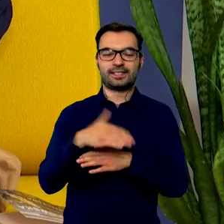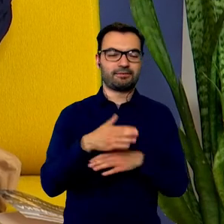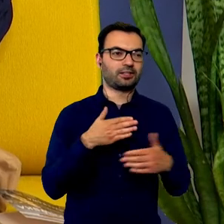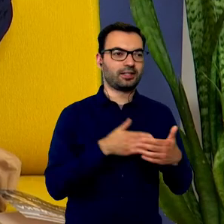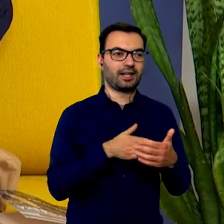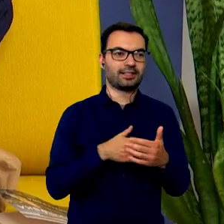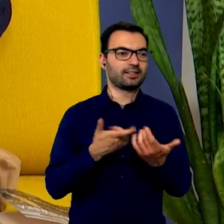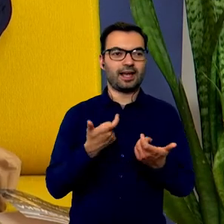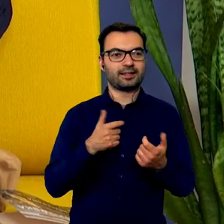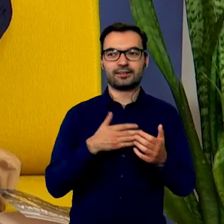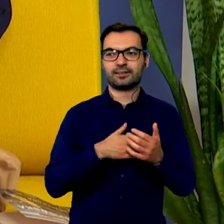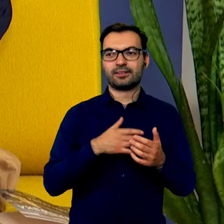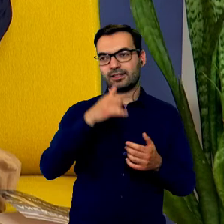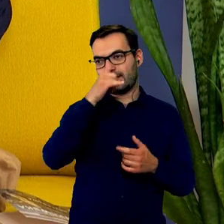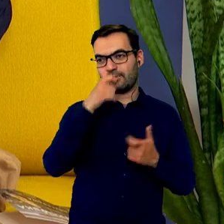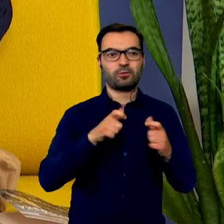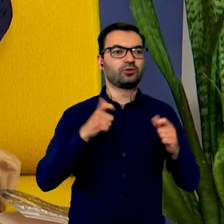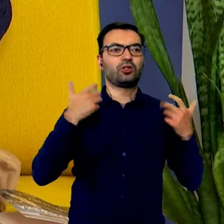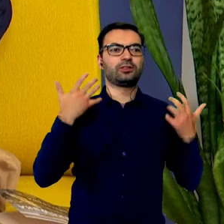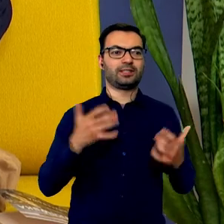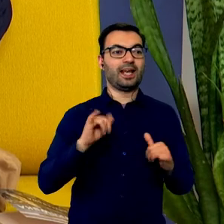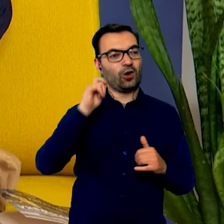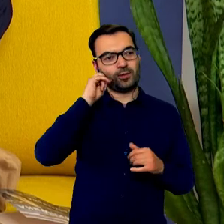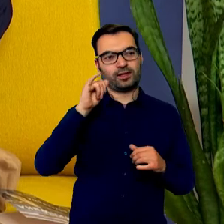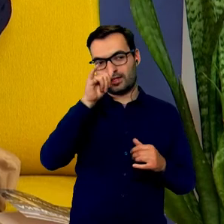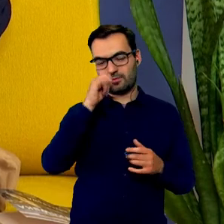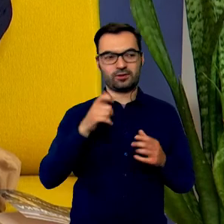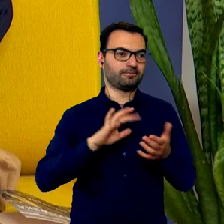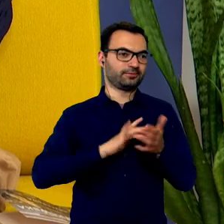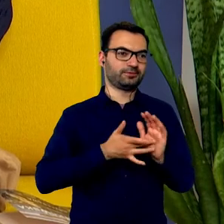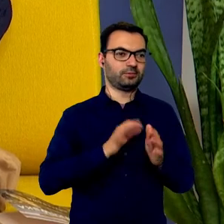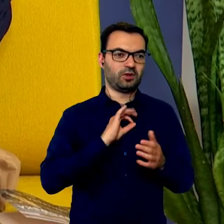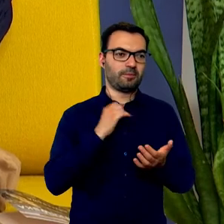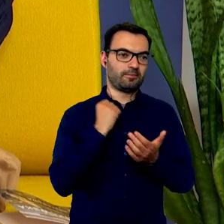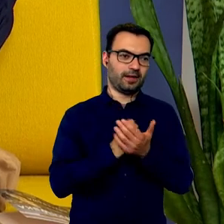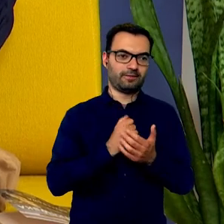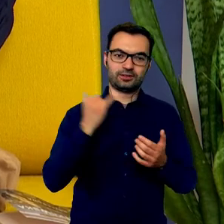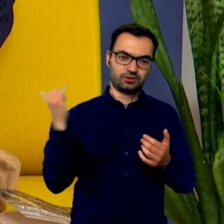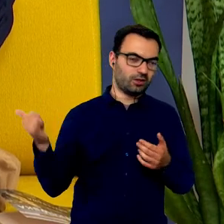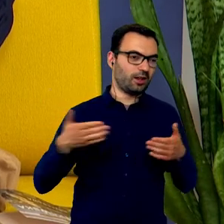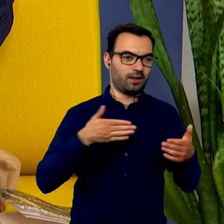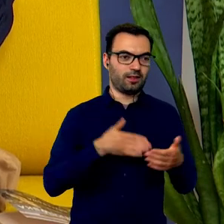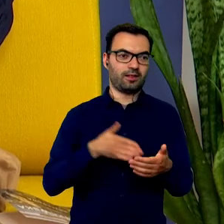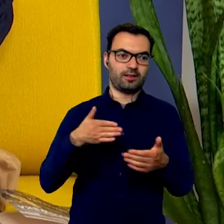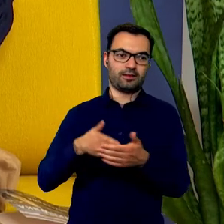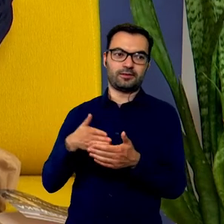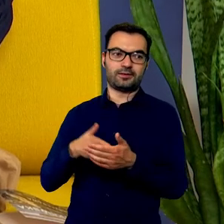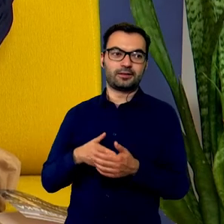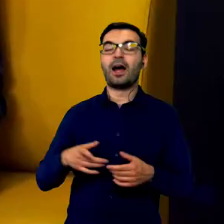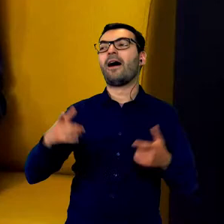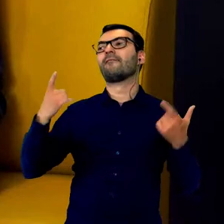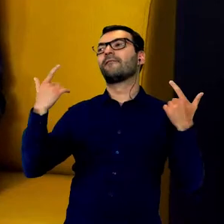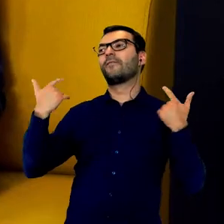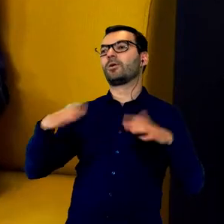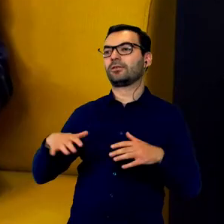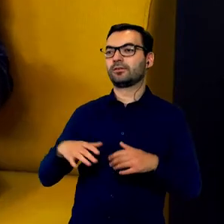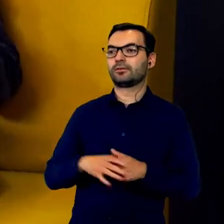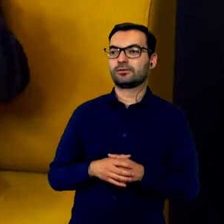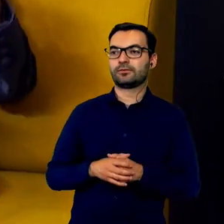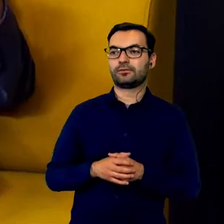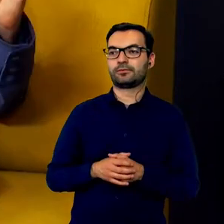z zewnątrz? Nie mogę robić tego, co chcę jako kobieta, bo moje prawa są nieustannie ograniczane. Aha, mówimy,